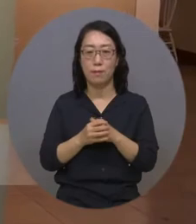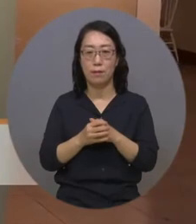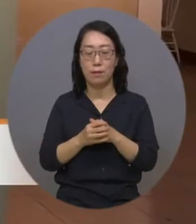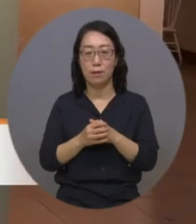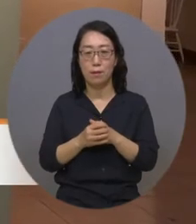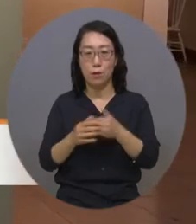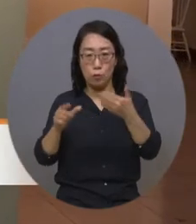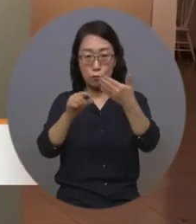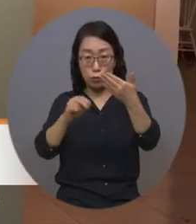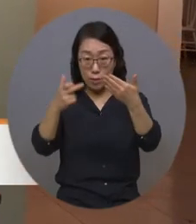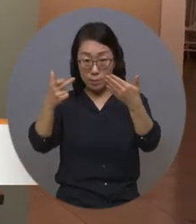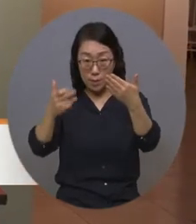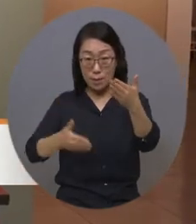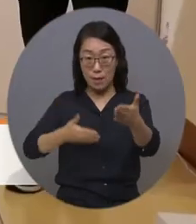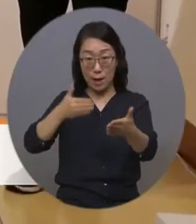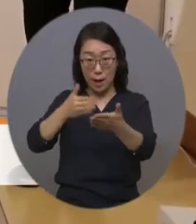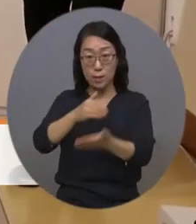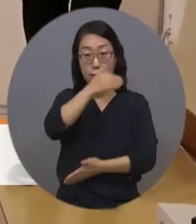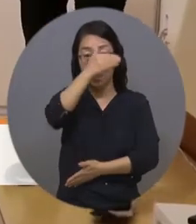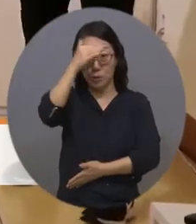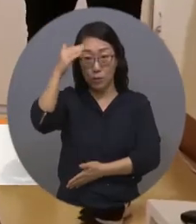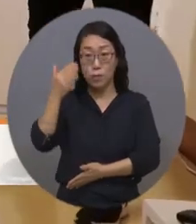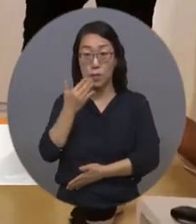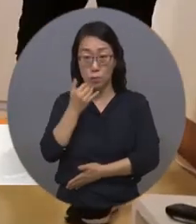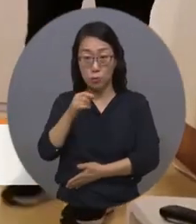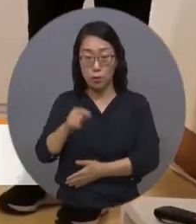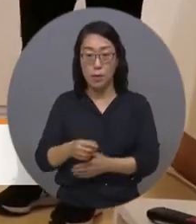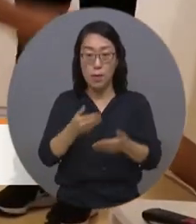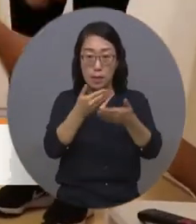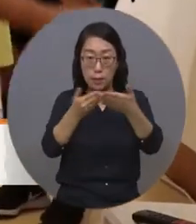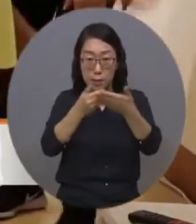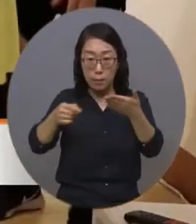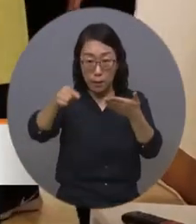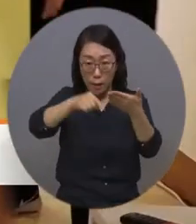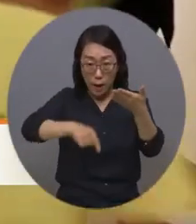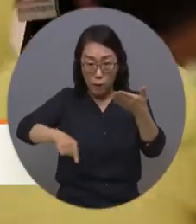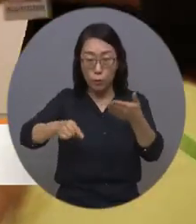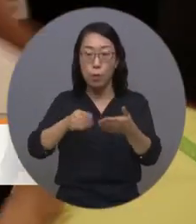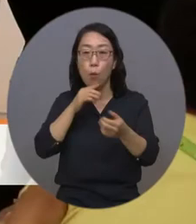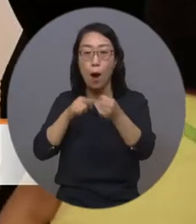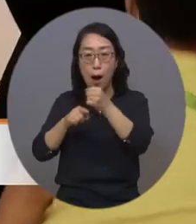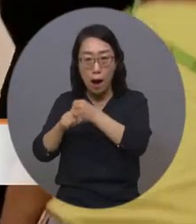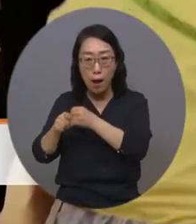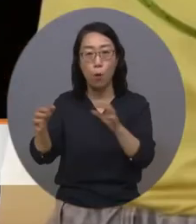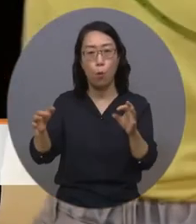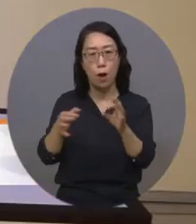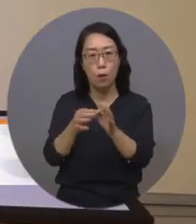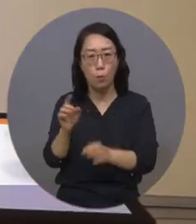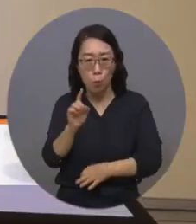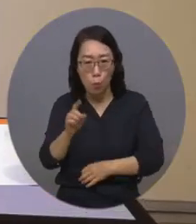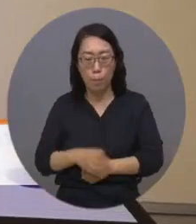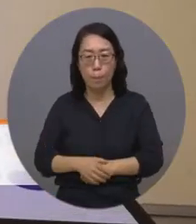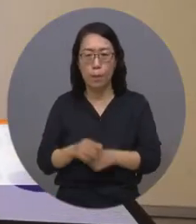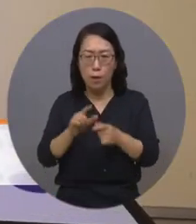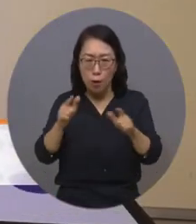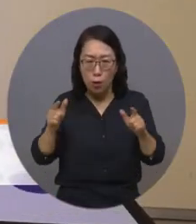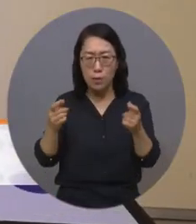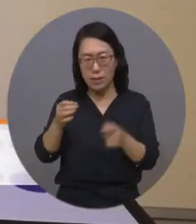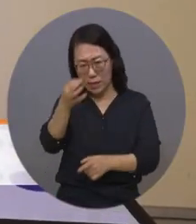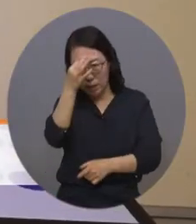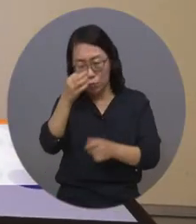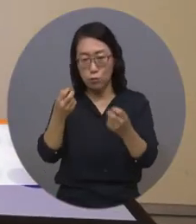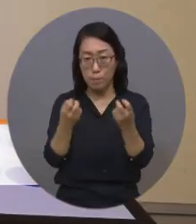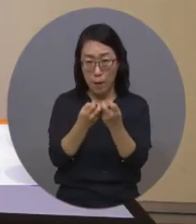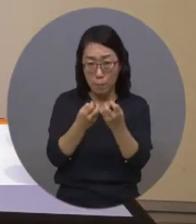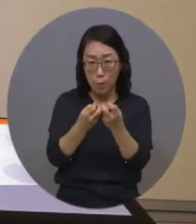오는 9월 17일까지 열리는 이번 전시회는 명화 속 과학체험전을 주제로 점묘법, 원근법, 프랙털